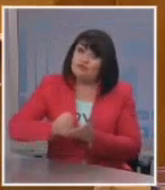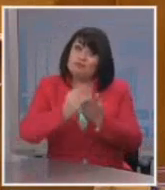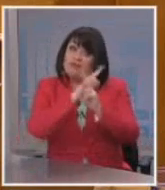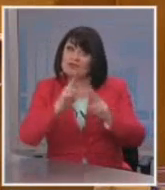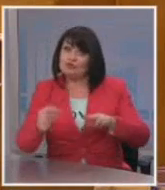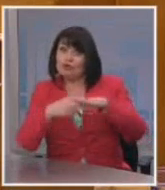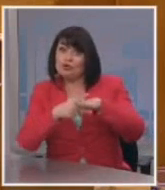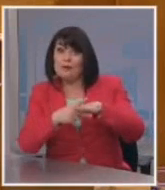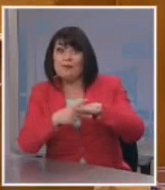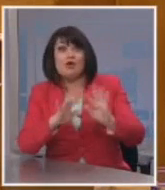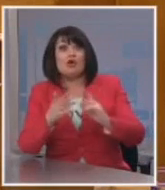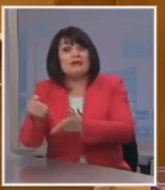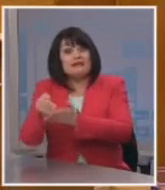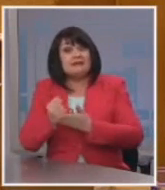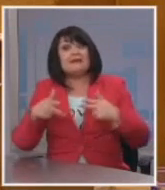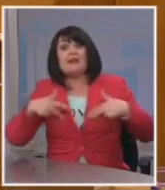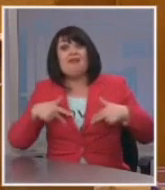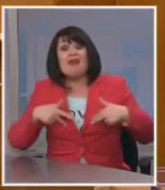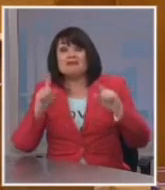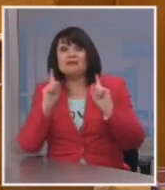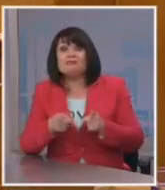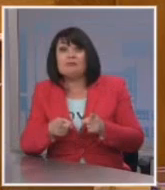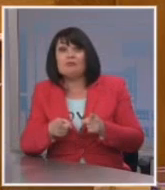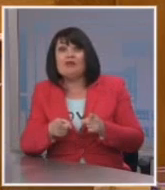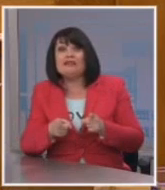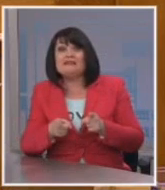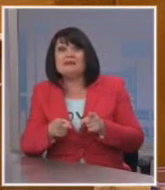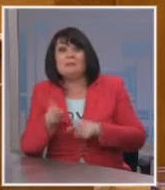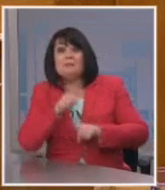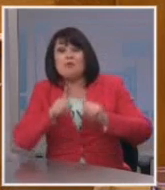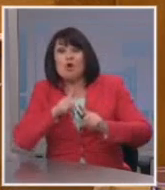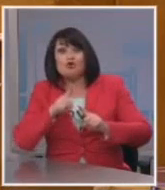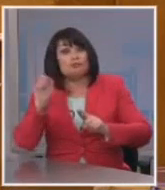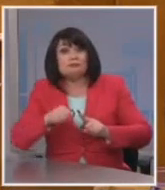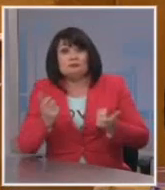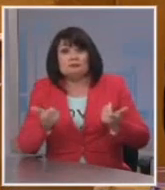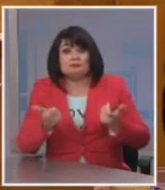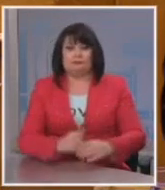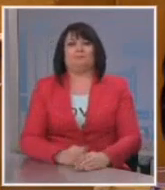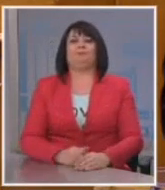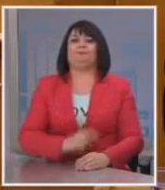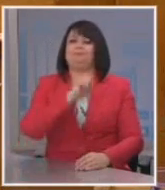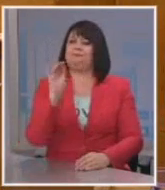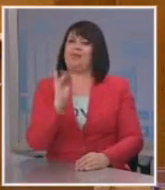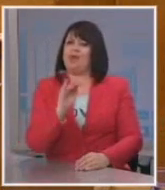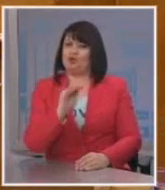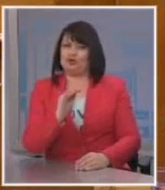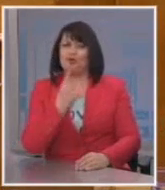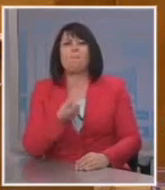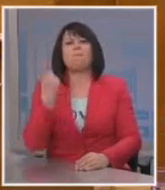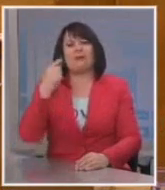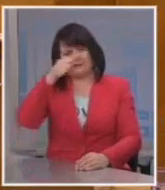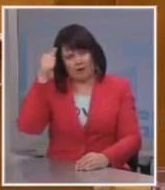Ταμείο ή συμφωνείτε με την κυβέρνηση? Αποφασίστε λοιπόν. Και εγώ θα σας ρωτήσω και κάτι άλλο. Πέρσι το